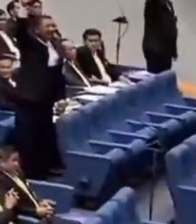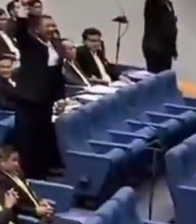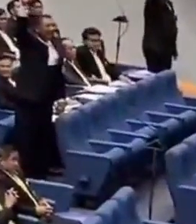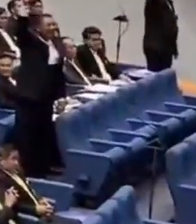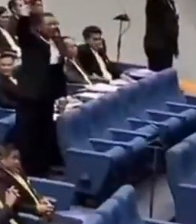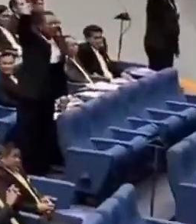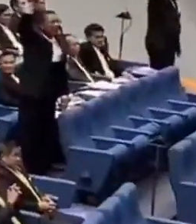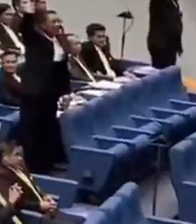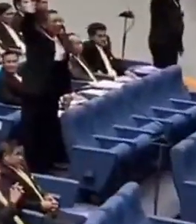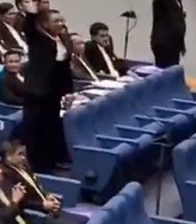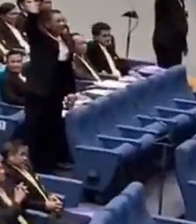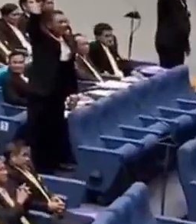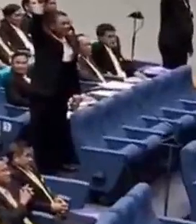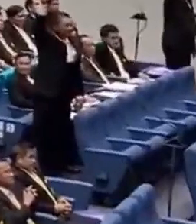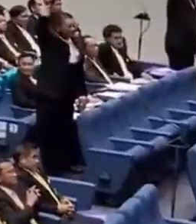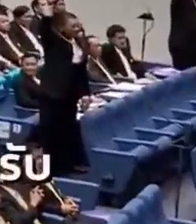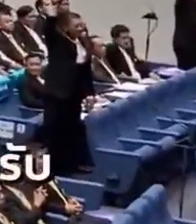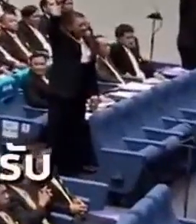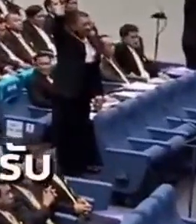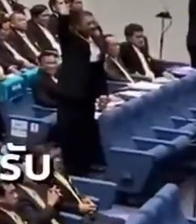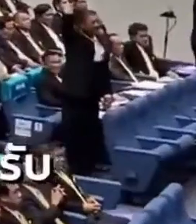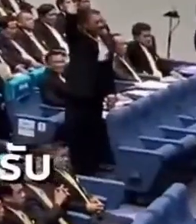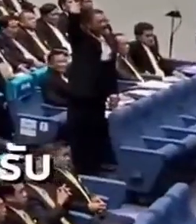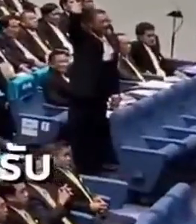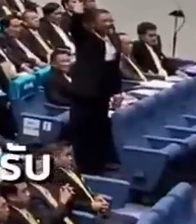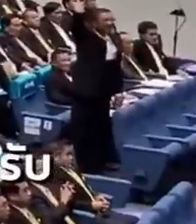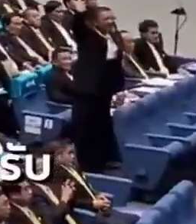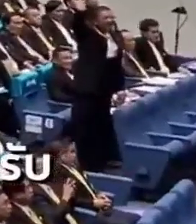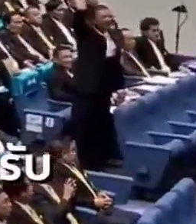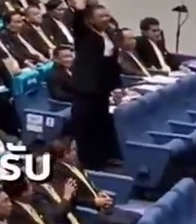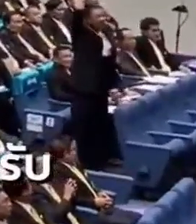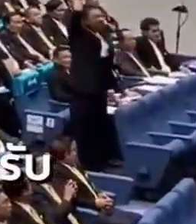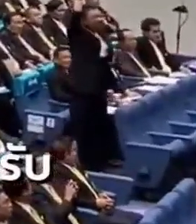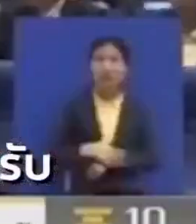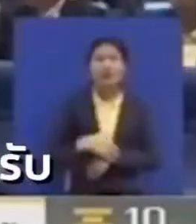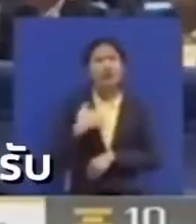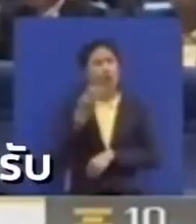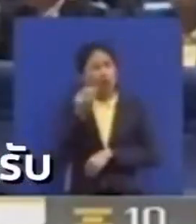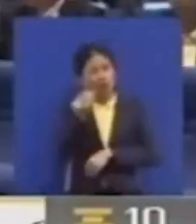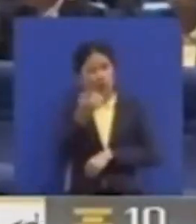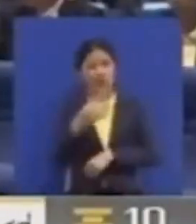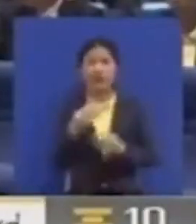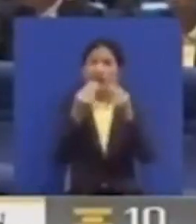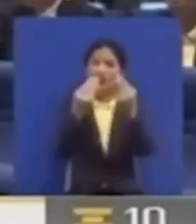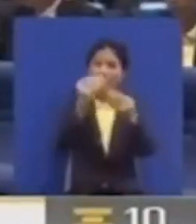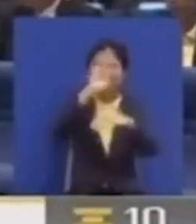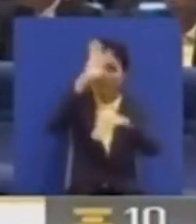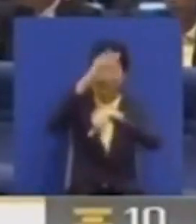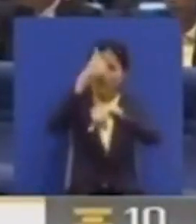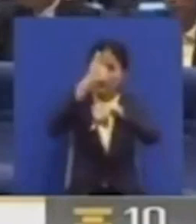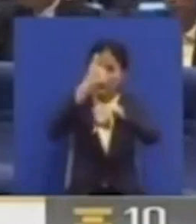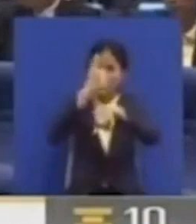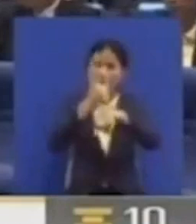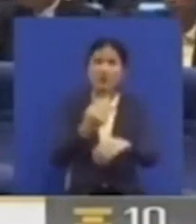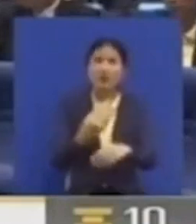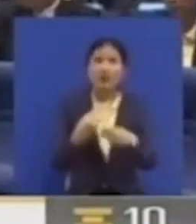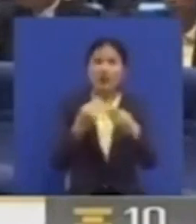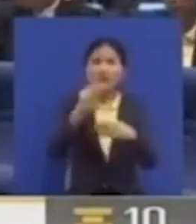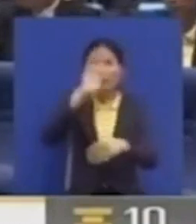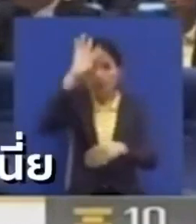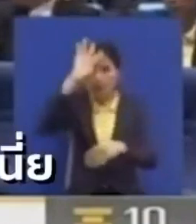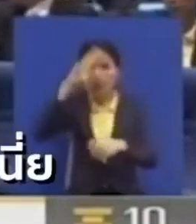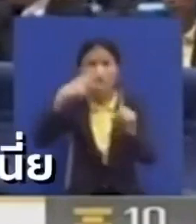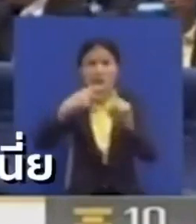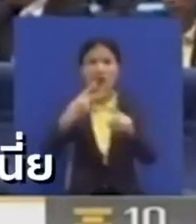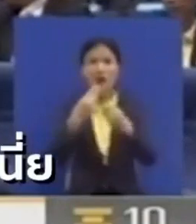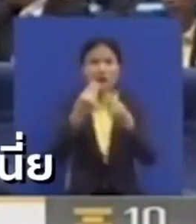ะผมเรียนให้ทราบหลายครั้งแล้วว่าการตัดสินใจมาทำงานการเมืองนะครับไม่ได้ต้องการสถานะหรือยศถาบรรดาศัก